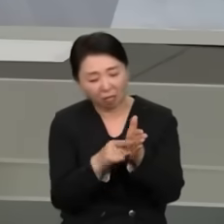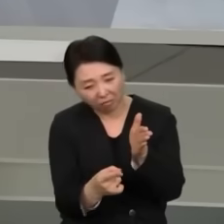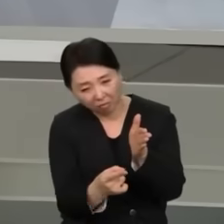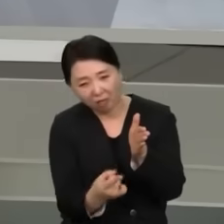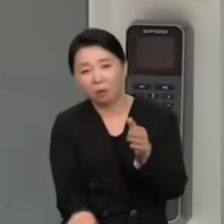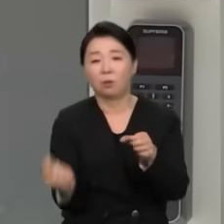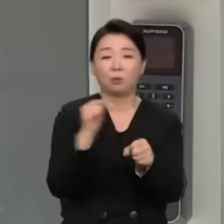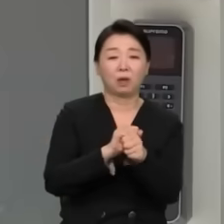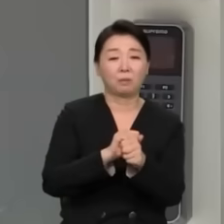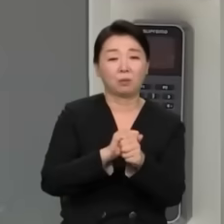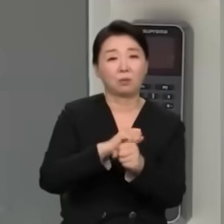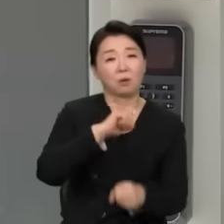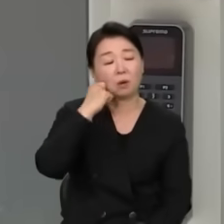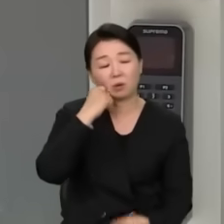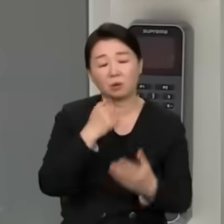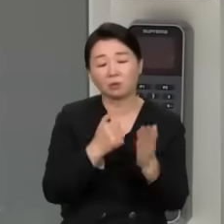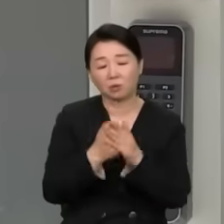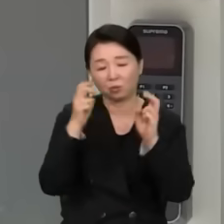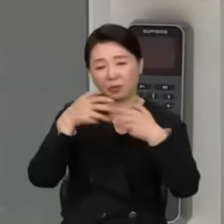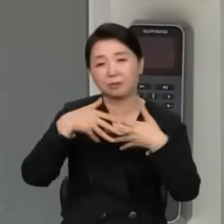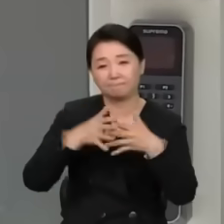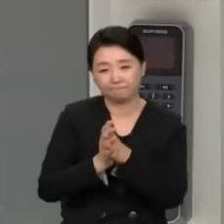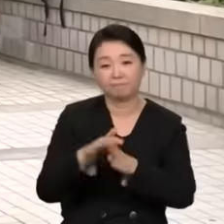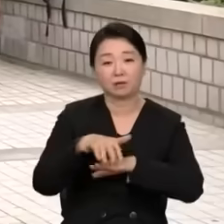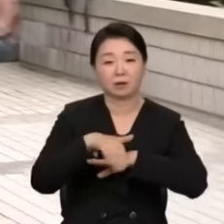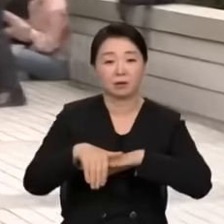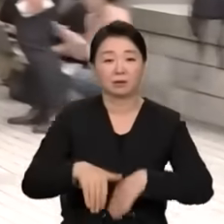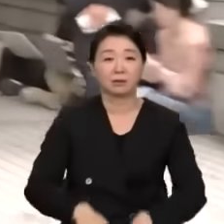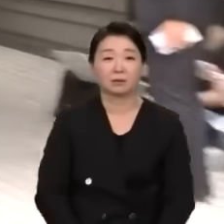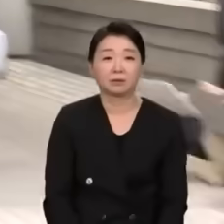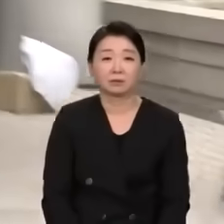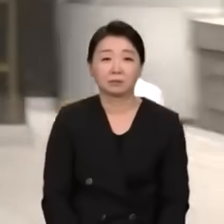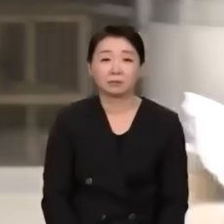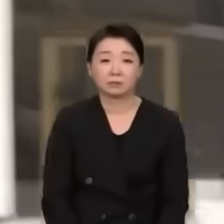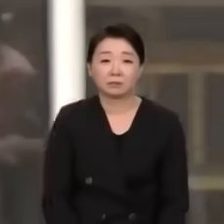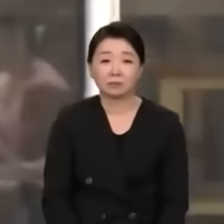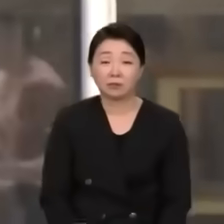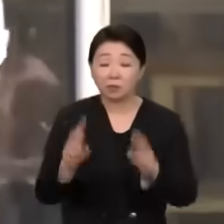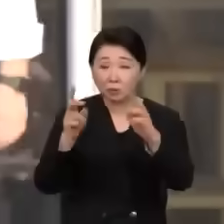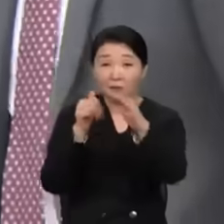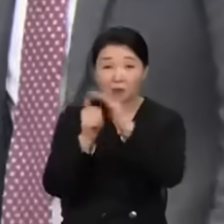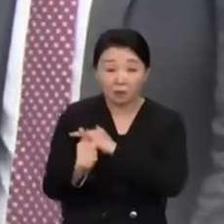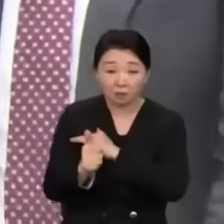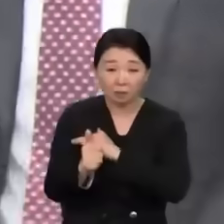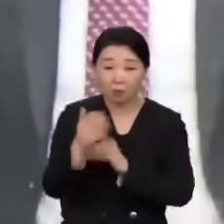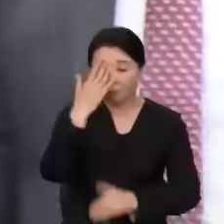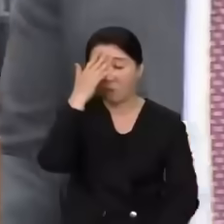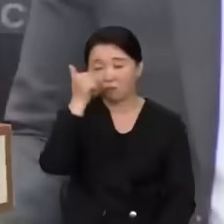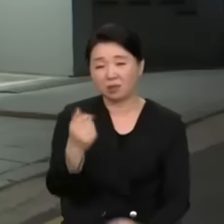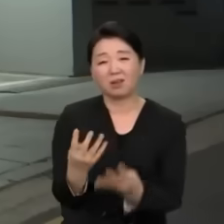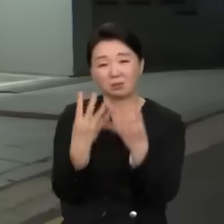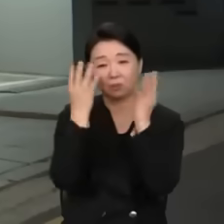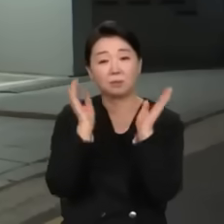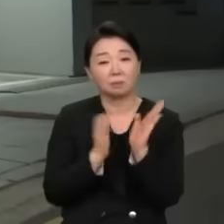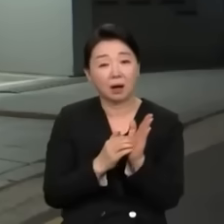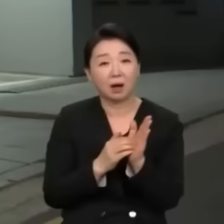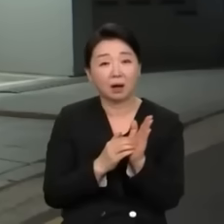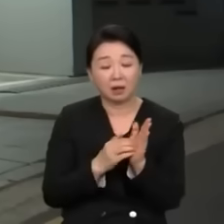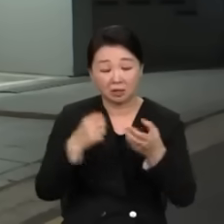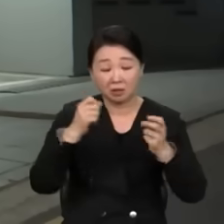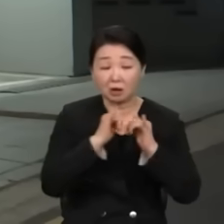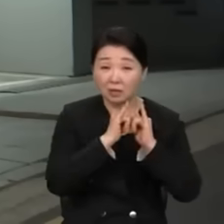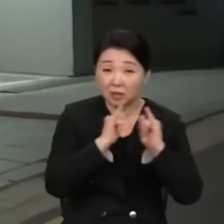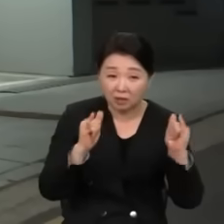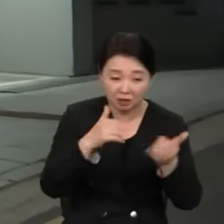같다면서 폐업 절차에 들어가겠다고 밝혔습니다 이미 소속사 대표와 본부장 등이 구속됐고 소속 연예인의